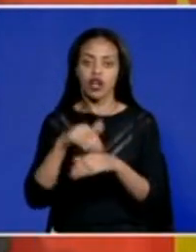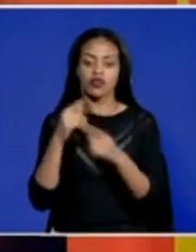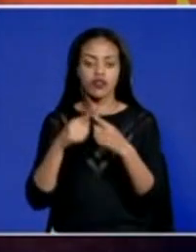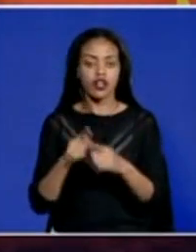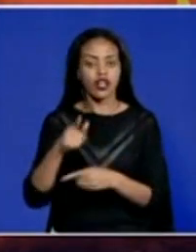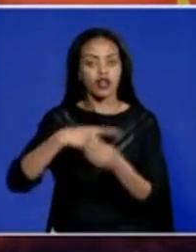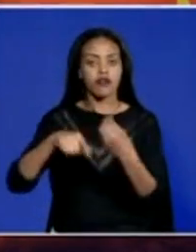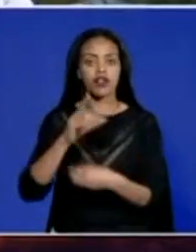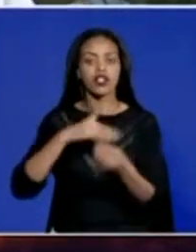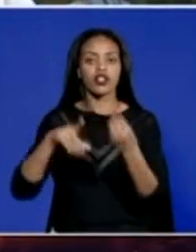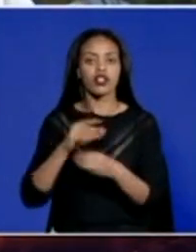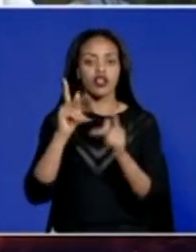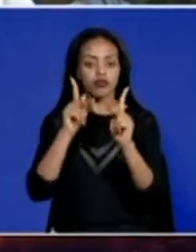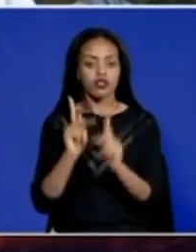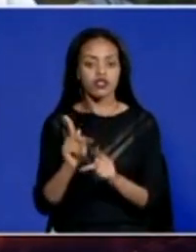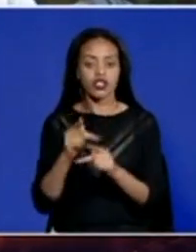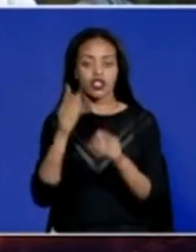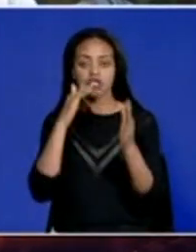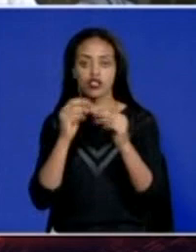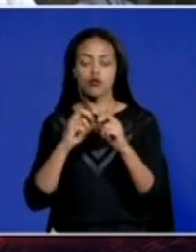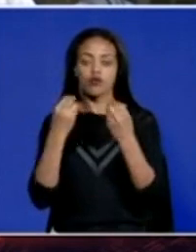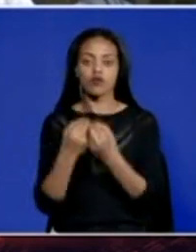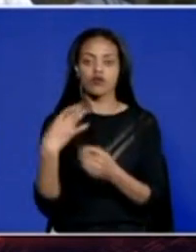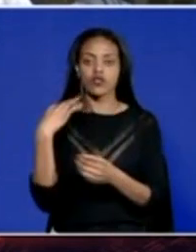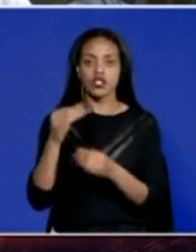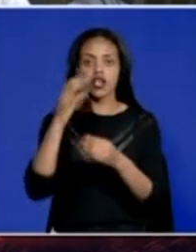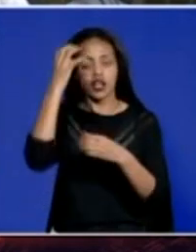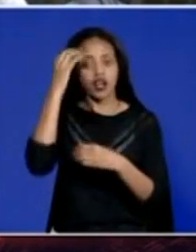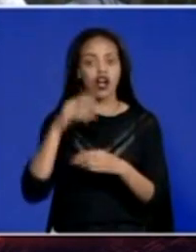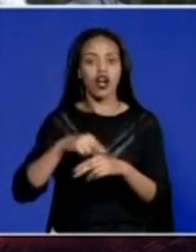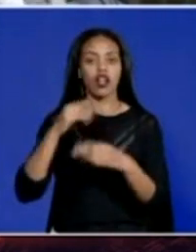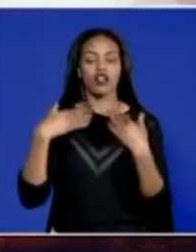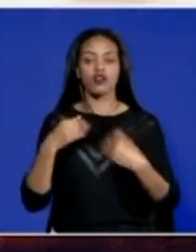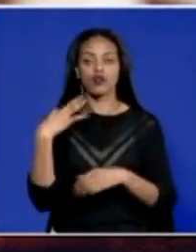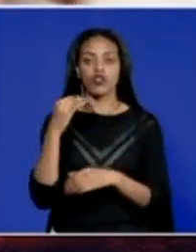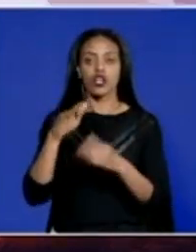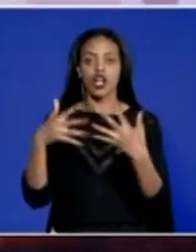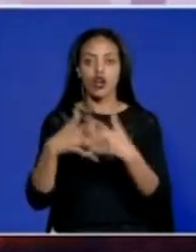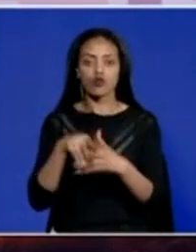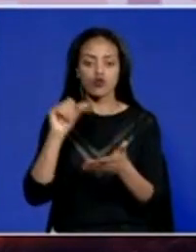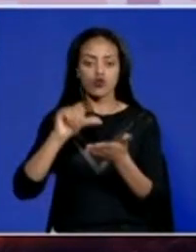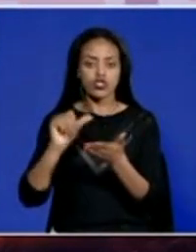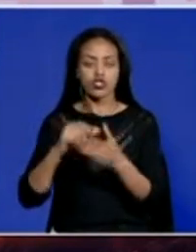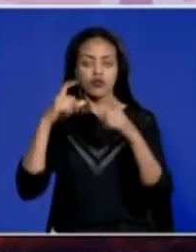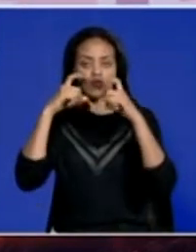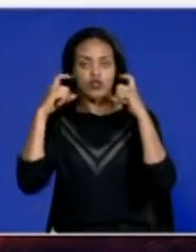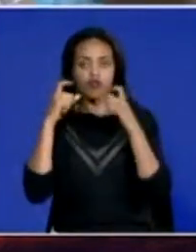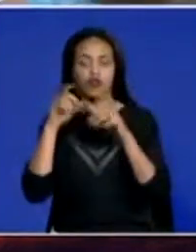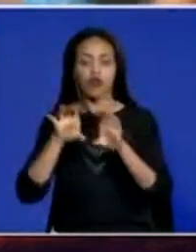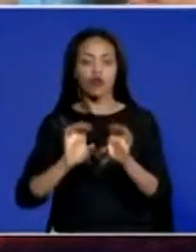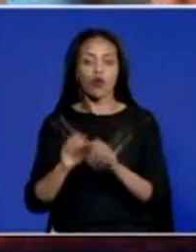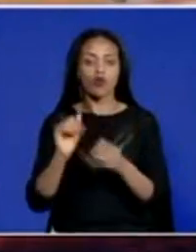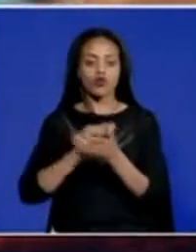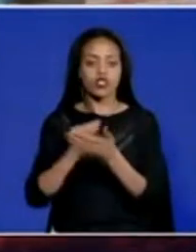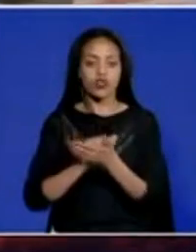ዝተፈላለዩ ከባቢታት ክልልና ሕብረተሰብ ተናፀድን ብውዳብን ኣብያት ዕዮ መንግስትን ኣካላት ውልቀን ሓዊሱ ኩሉ ሳኒታይዘር መሸፈነ ኣፍናፍንጫን ከምኡውን